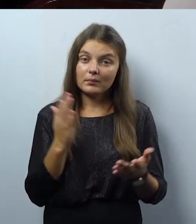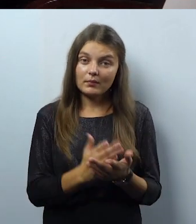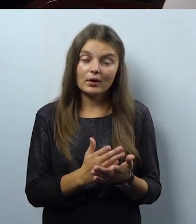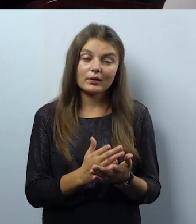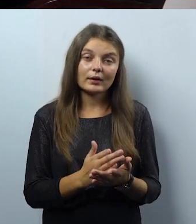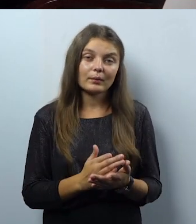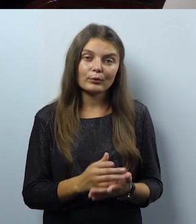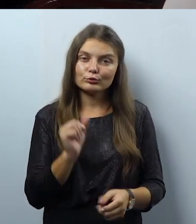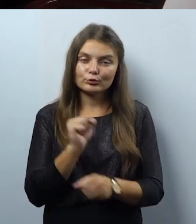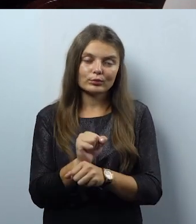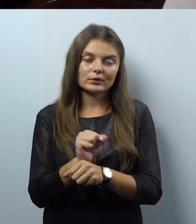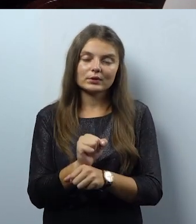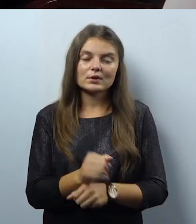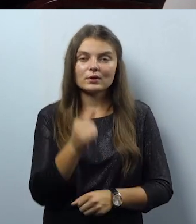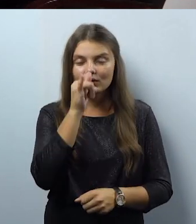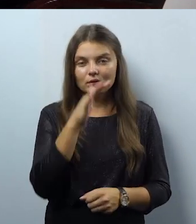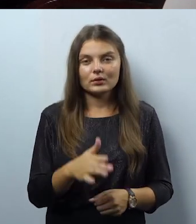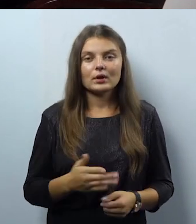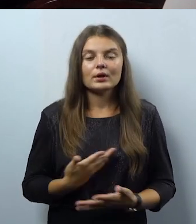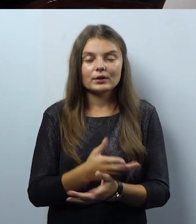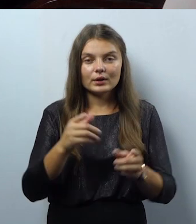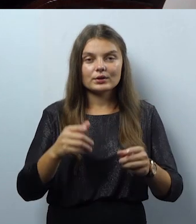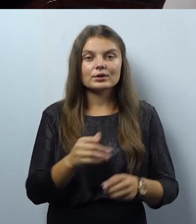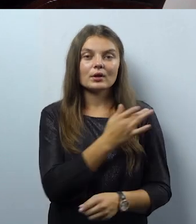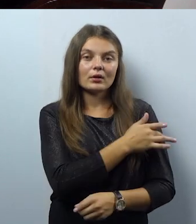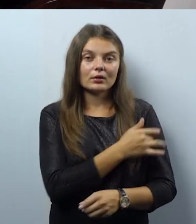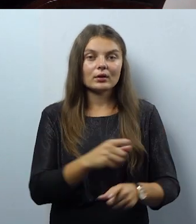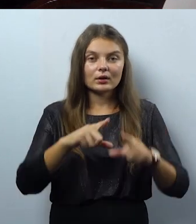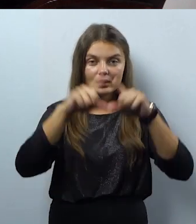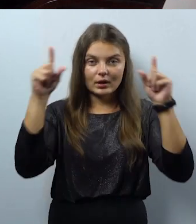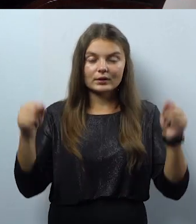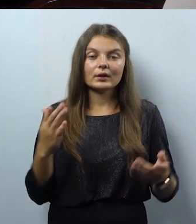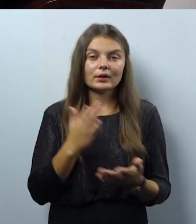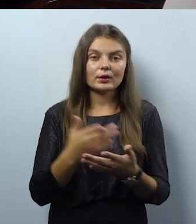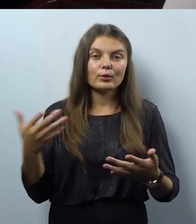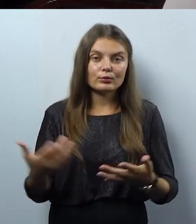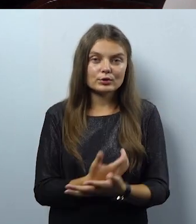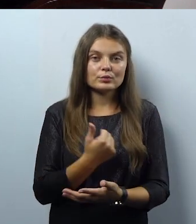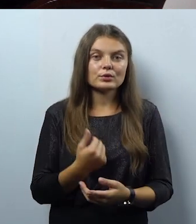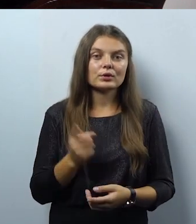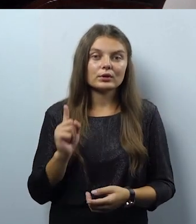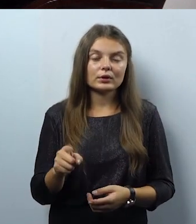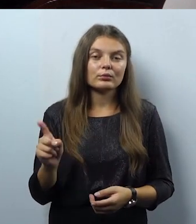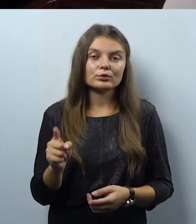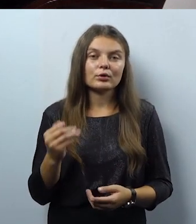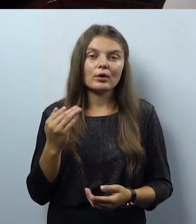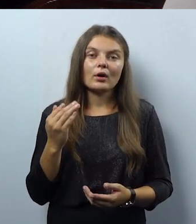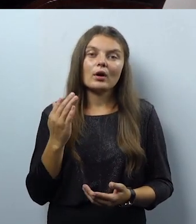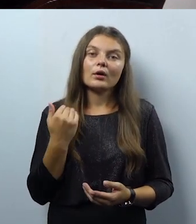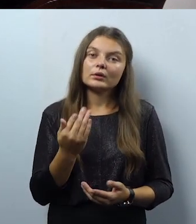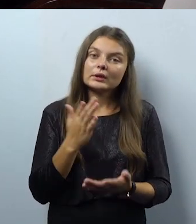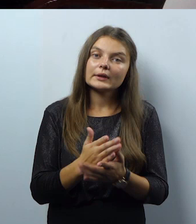вона вже не може. Я вважаю, що нашій лікарні дуже повезло в тому плані, що вона отримала статус опорної, одної з